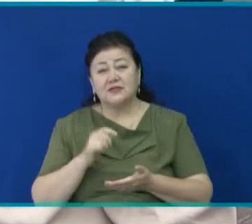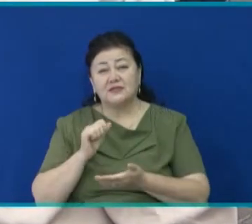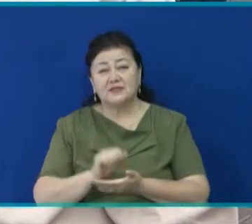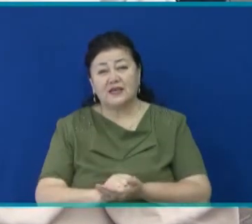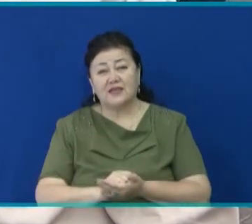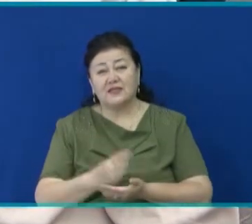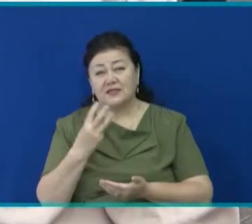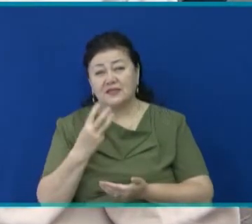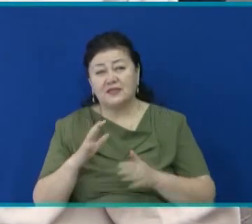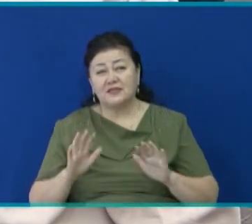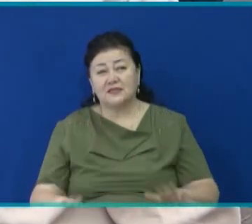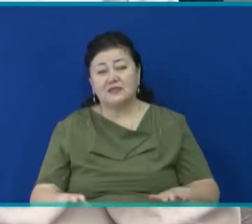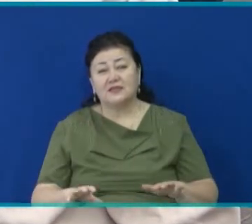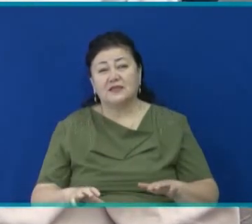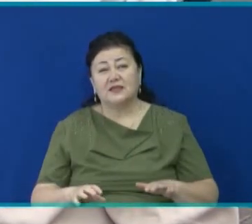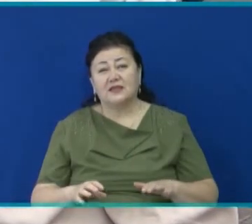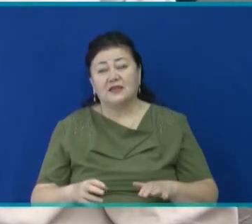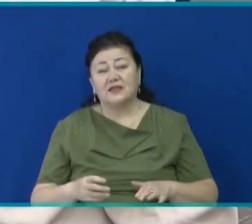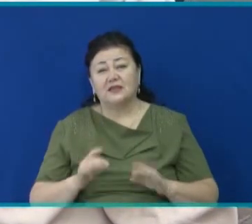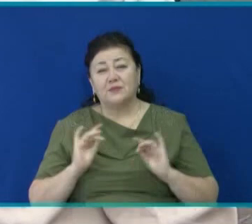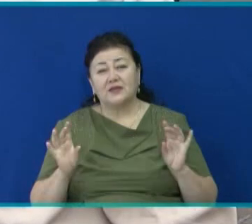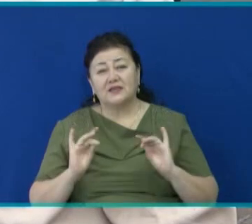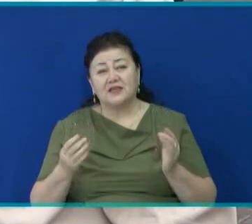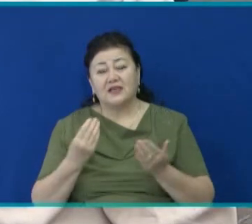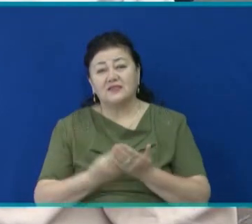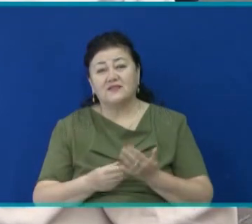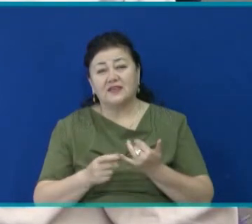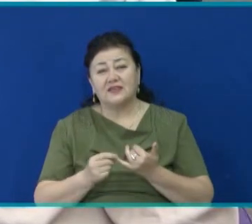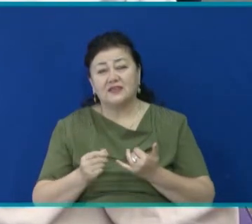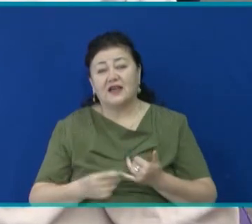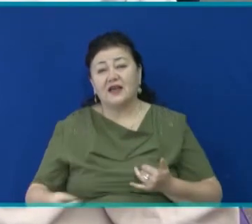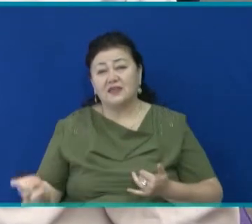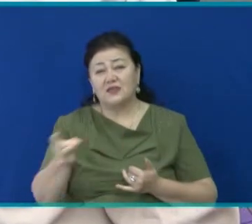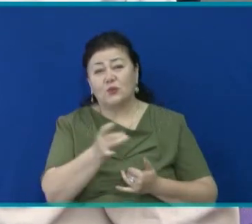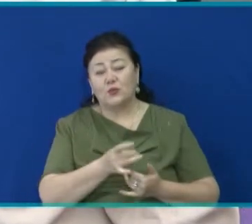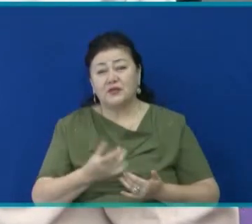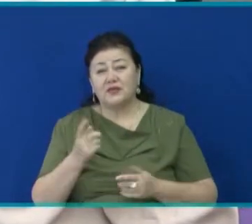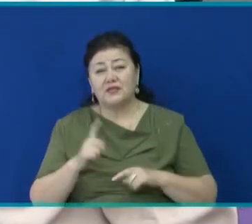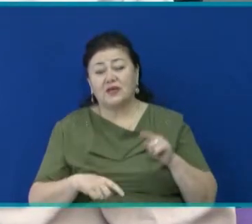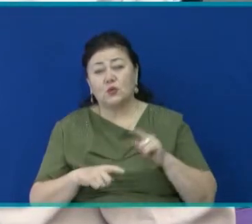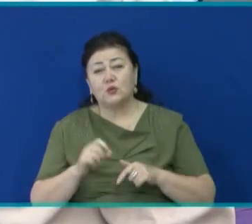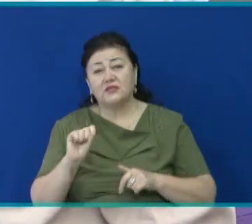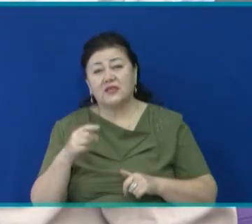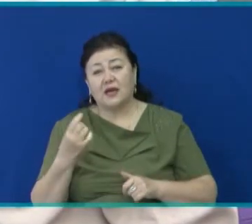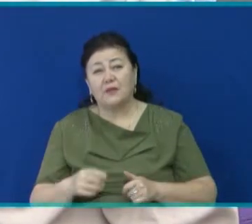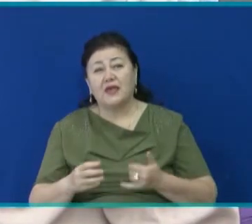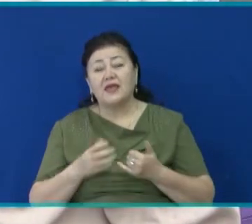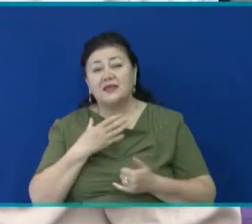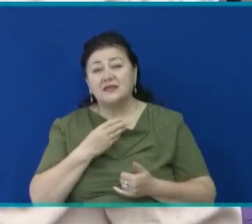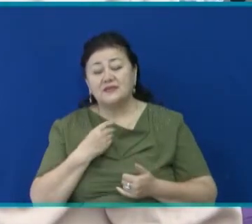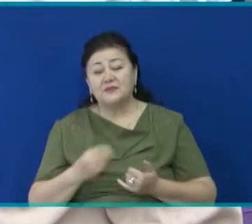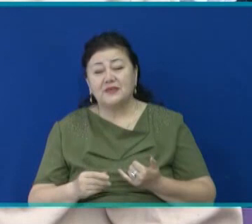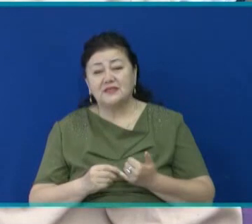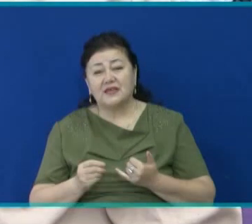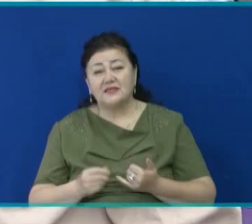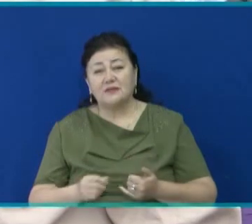Мы заняли третье место на «Айбан Жулдузы». Там мы рассказали о своей земле, о нашем регионе. То есть это родина Абая, семейская земля и столица